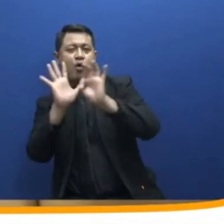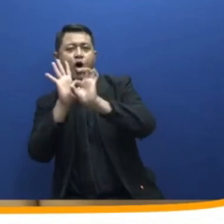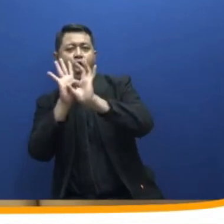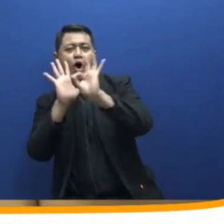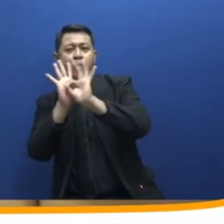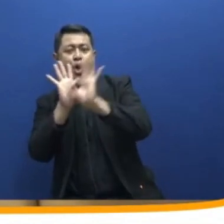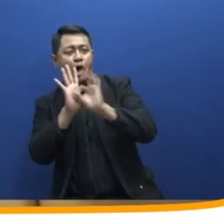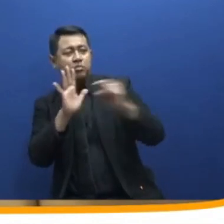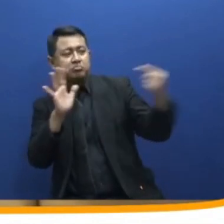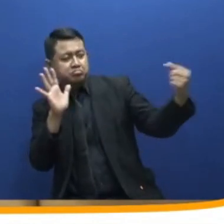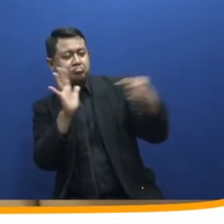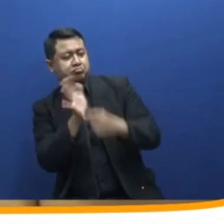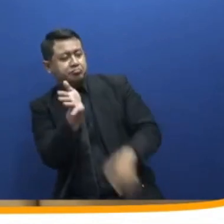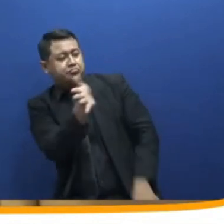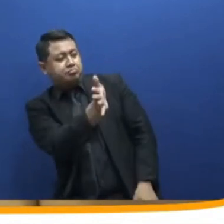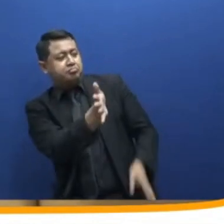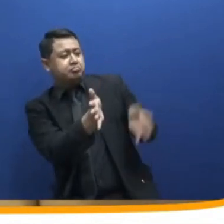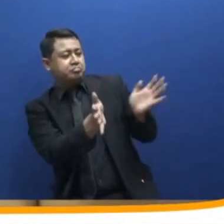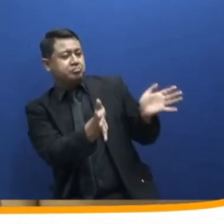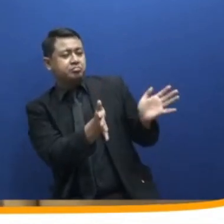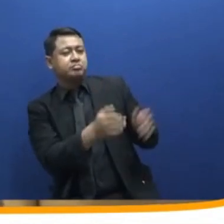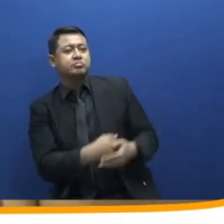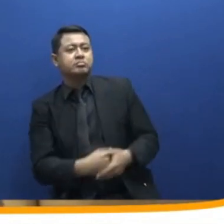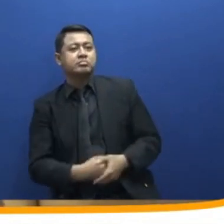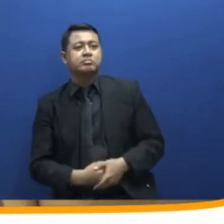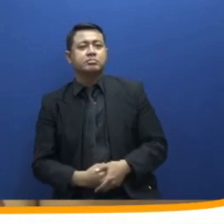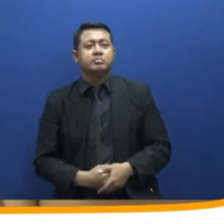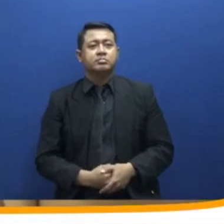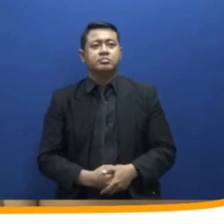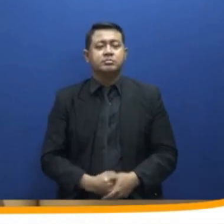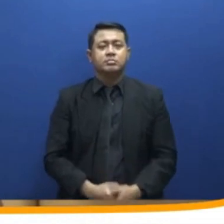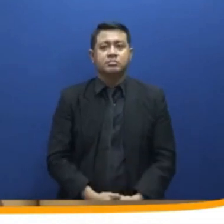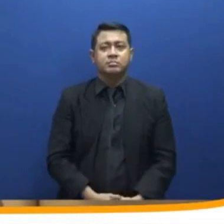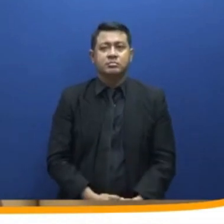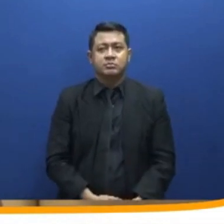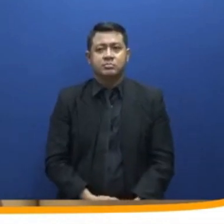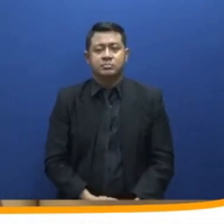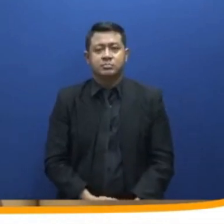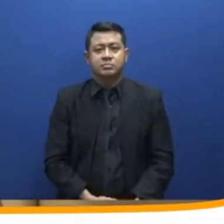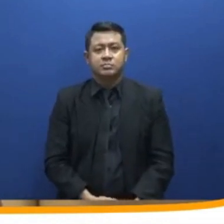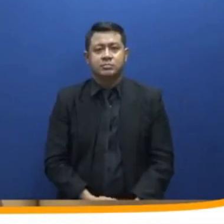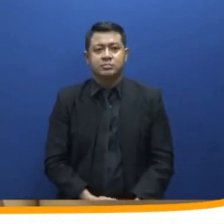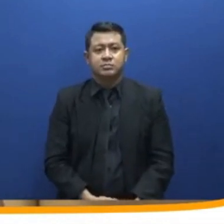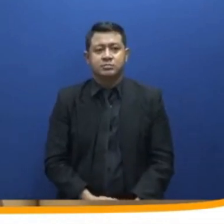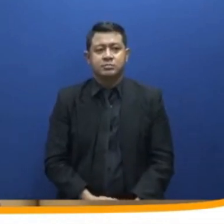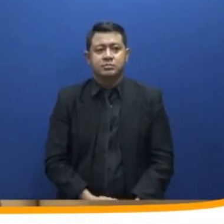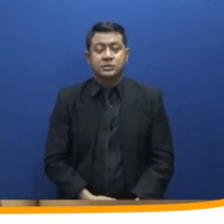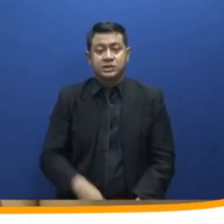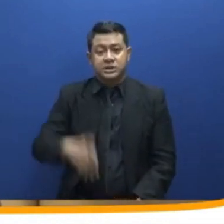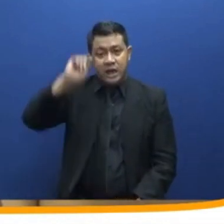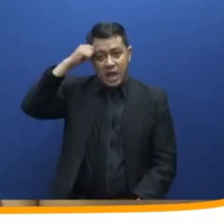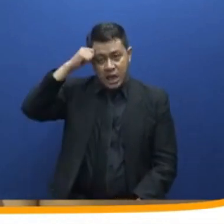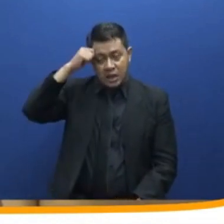nanti ada juga eh pesta kerahiman Ilahi itu saudara-saudari yang terkasih harus diingat baik-baik ya